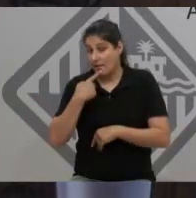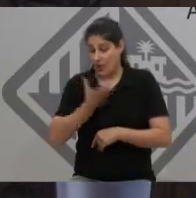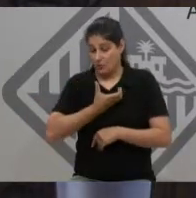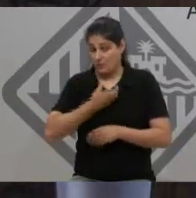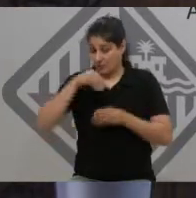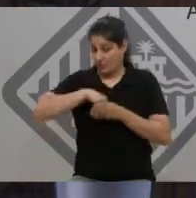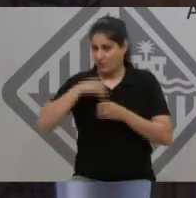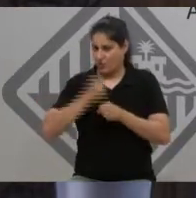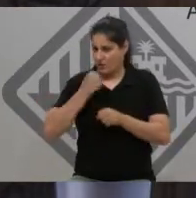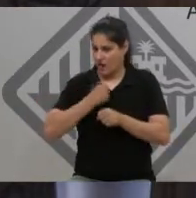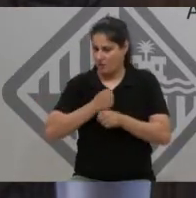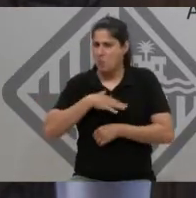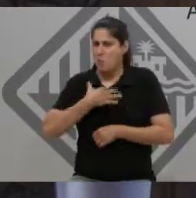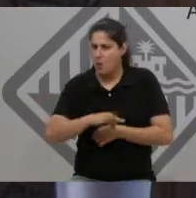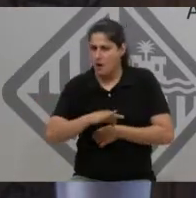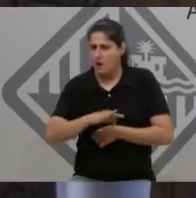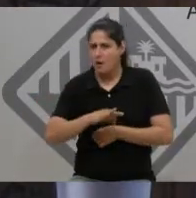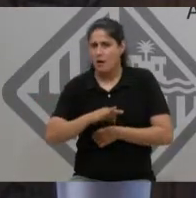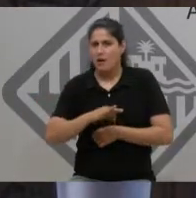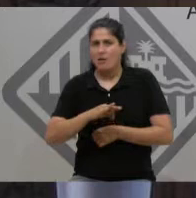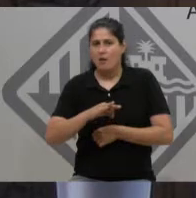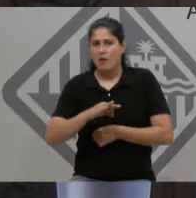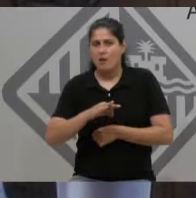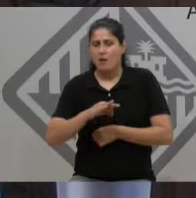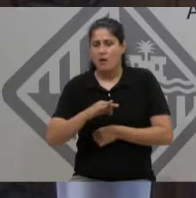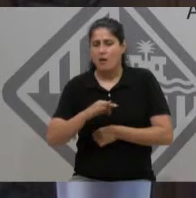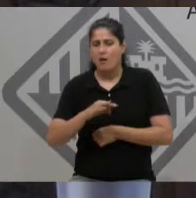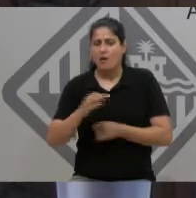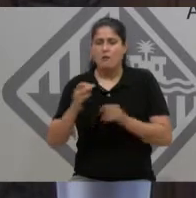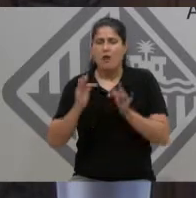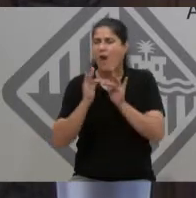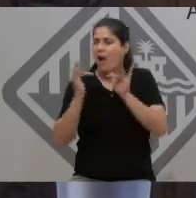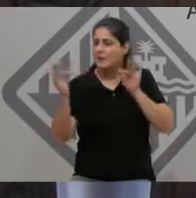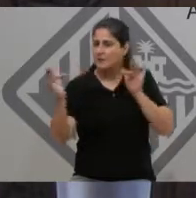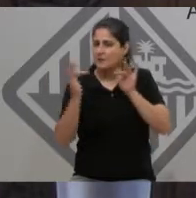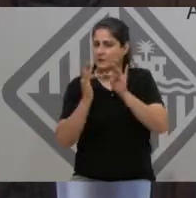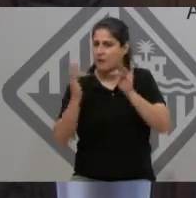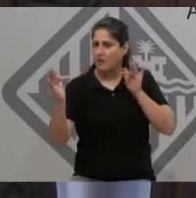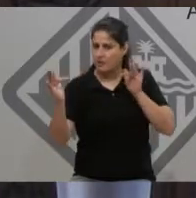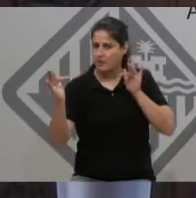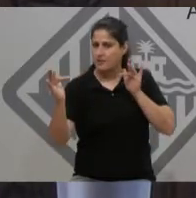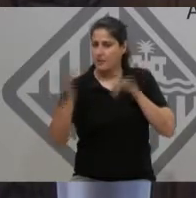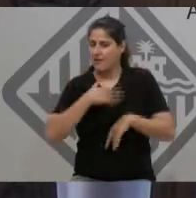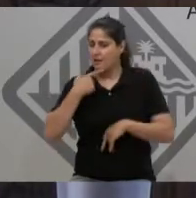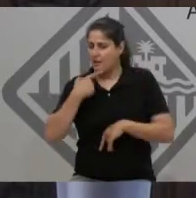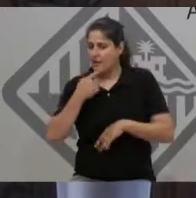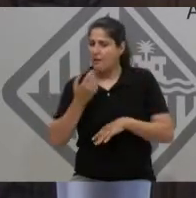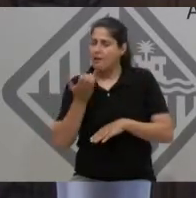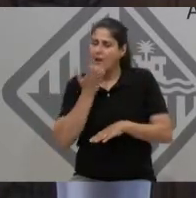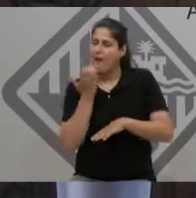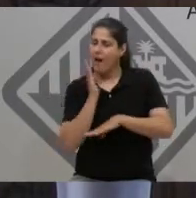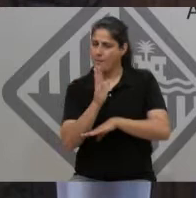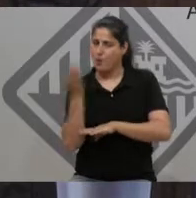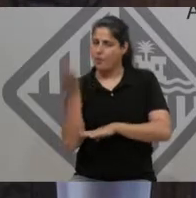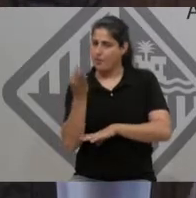l'Ajuntament se poden fer a través de mitjans telemàtics i que, per tant, l'Ajuntament ha de donar exemples, l'Ajuntament